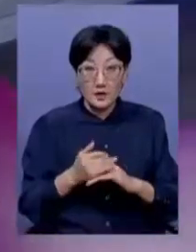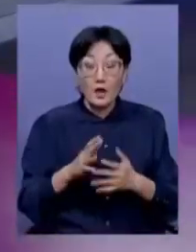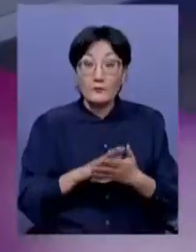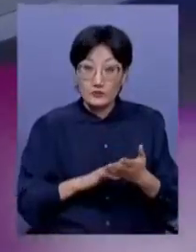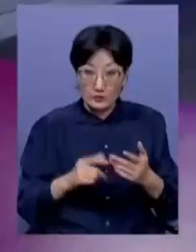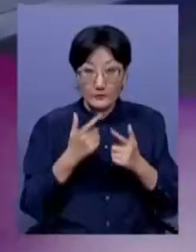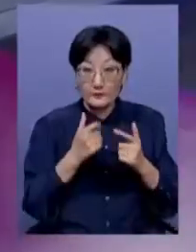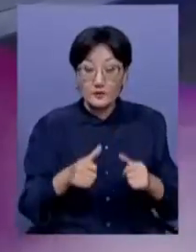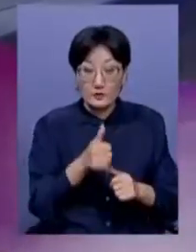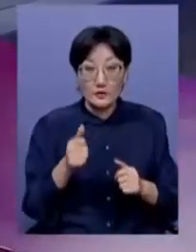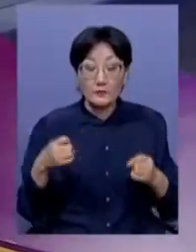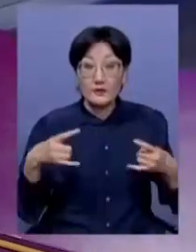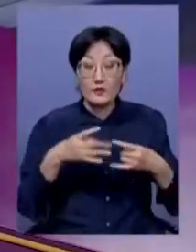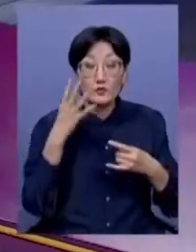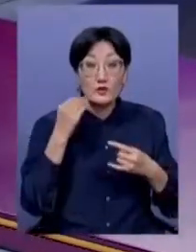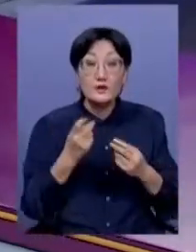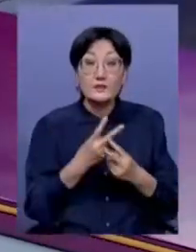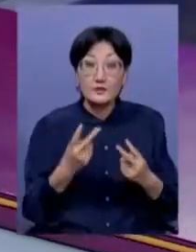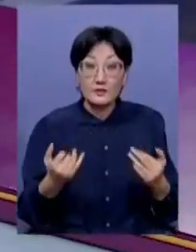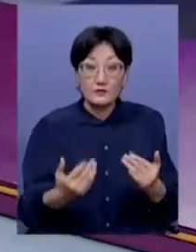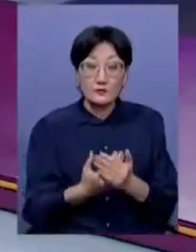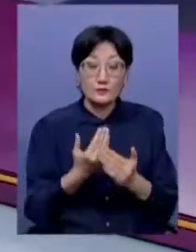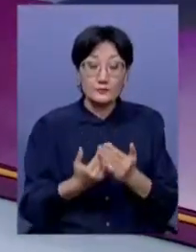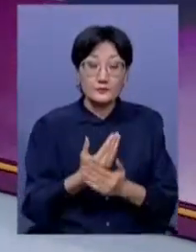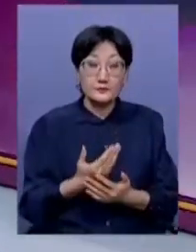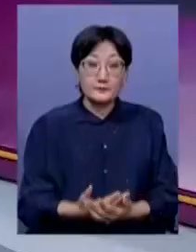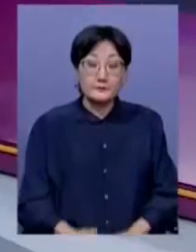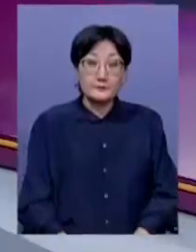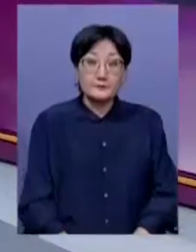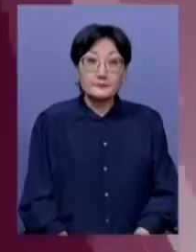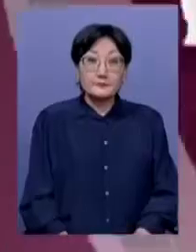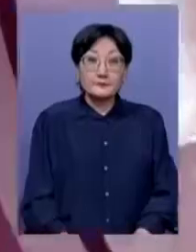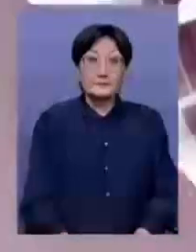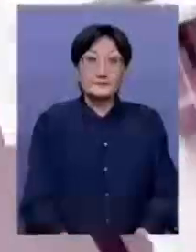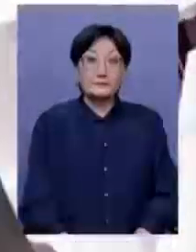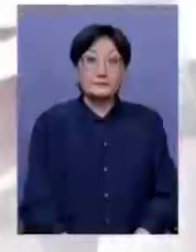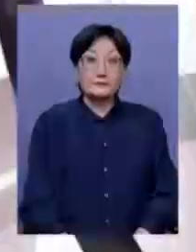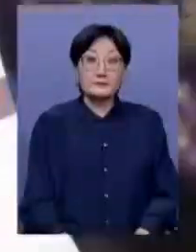Продолжим информационный час на телеканале Алматы. Смотрите сегодня в выпуске.